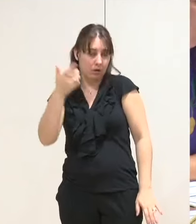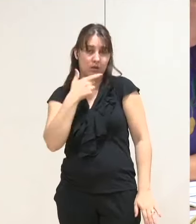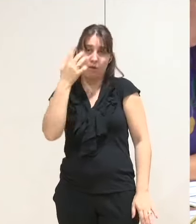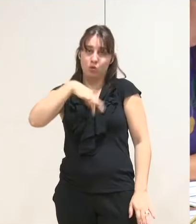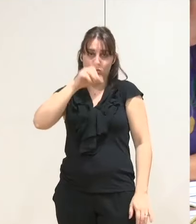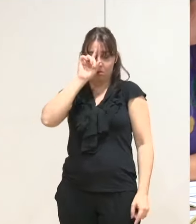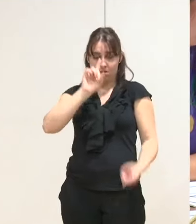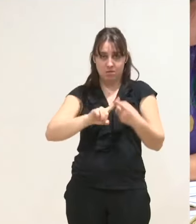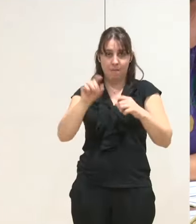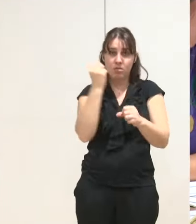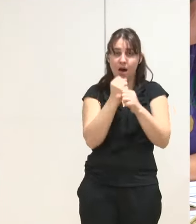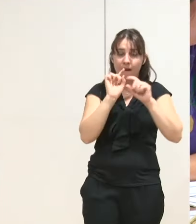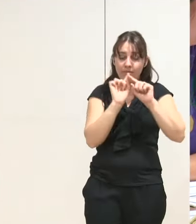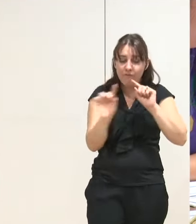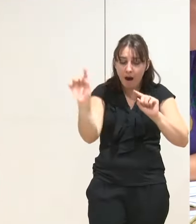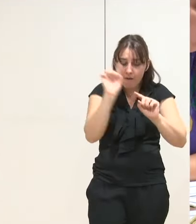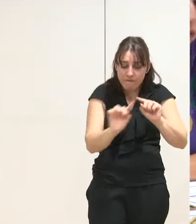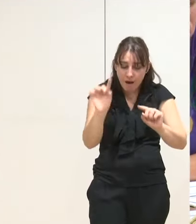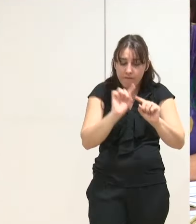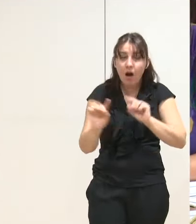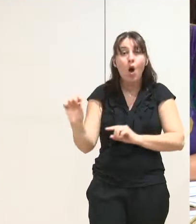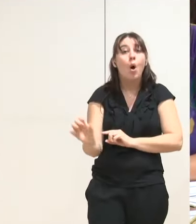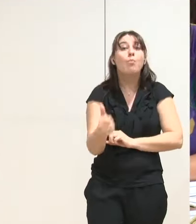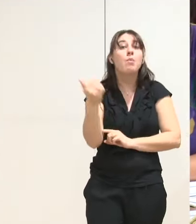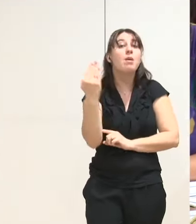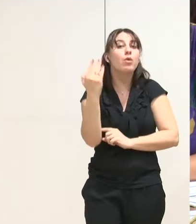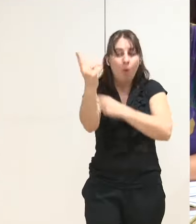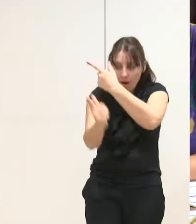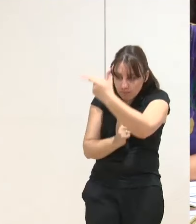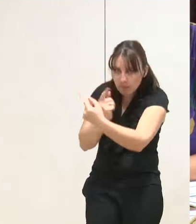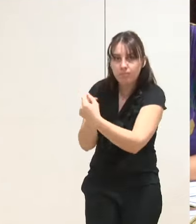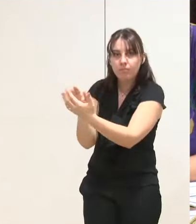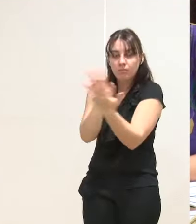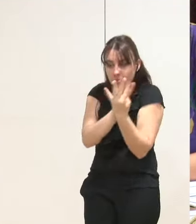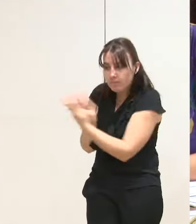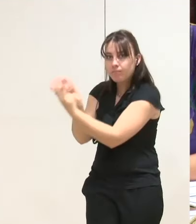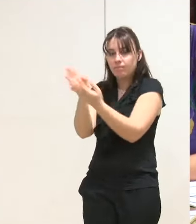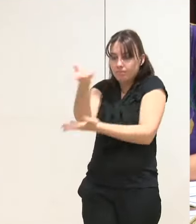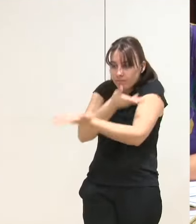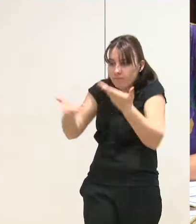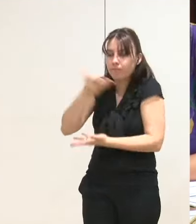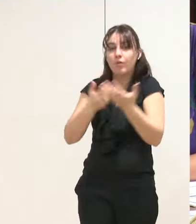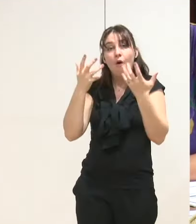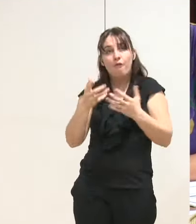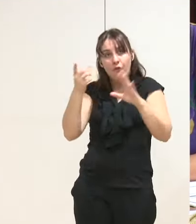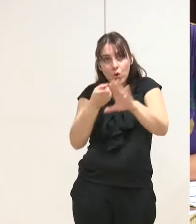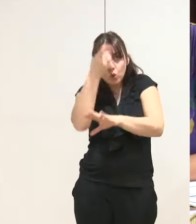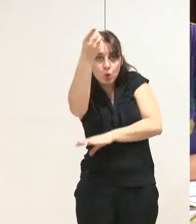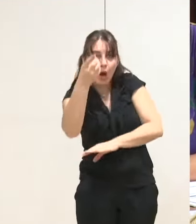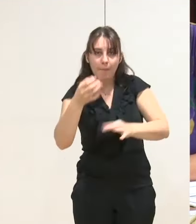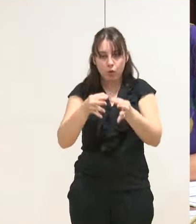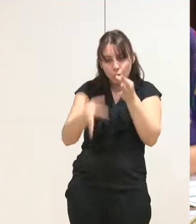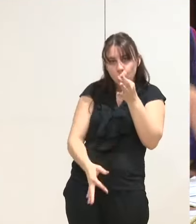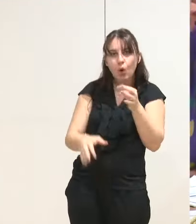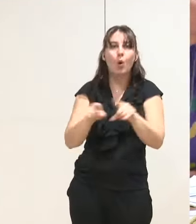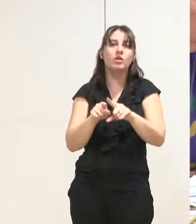solutions avec les premiers concernés nous sommes à la recherche de solutions durabl et adapté et notre priorité n'est pas de